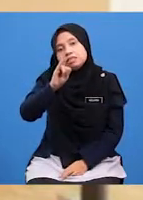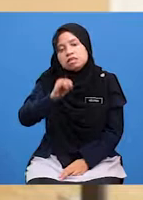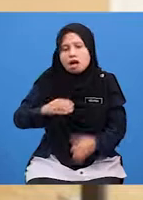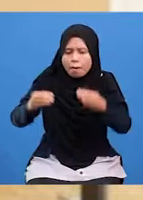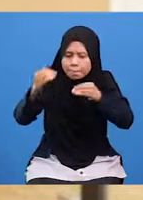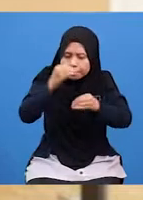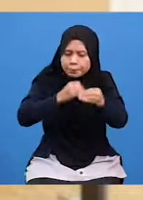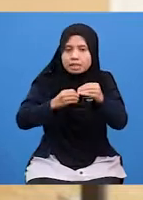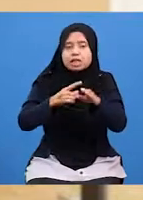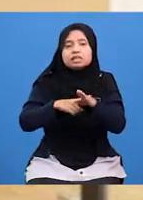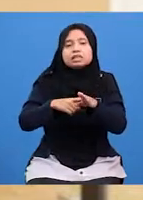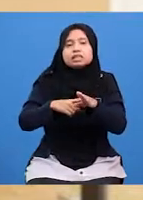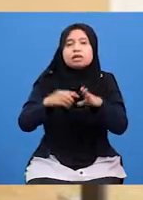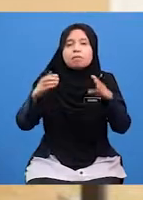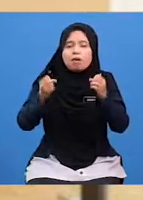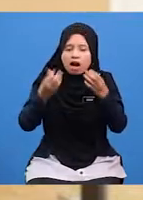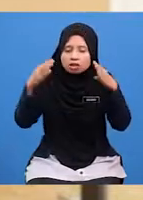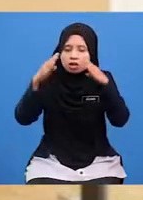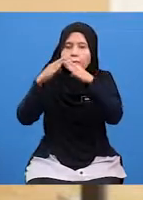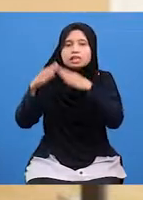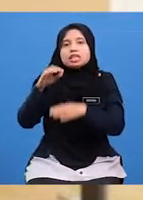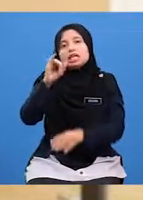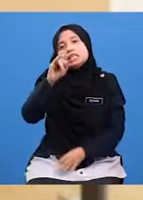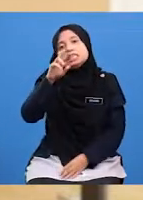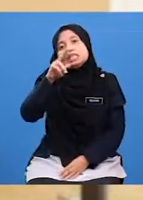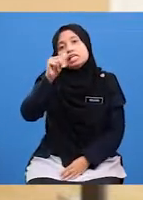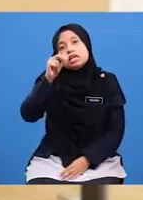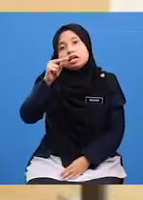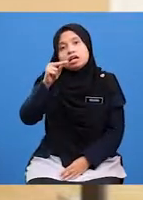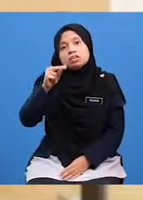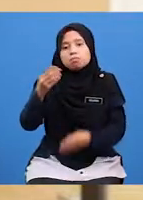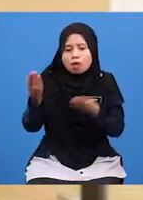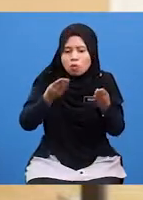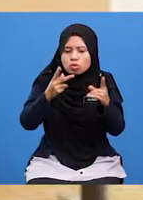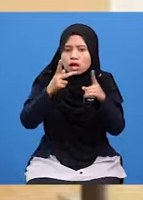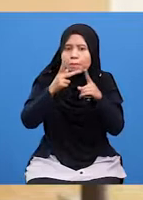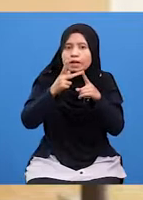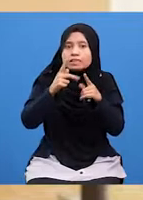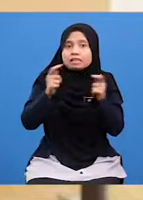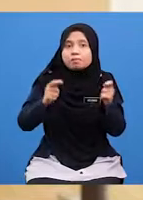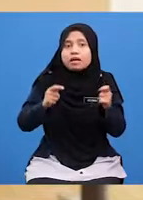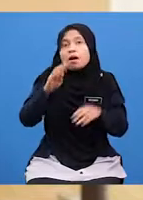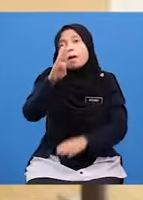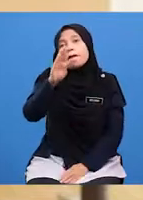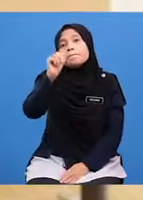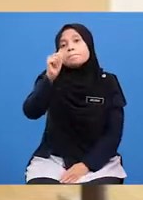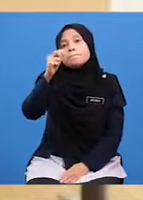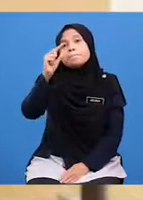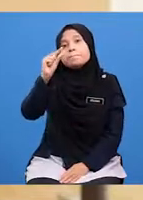Pengembaraan ke banyak bandar di Iran akhirnya membawa kepada satu tempat yang baru, iaitu Baghdad pada